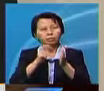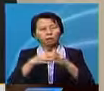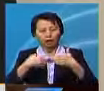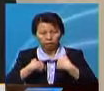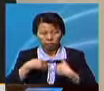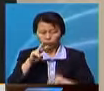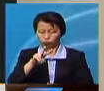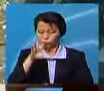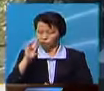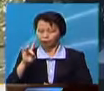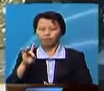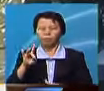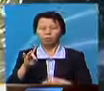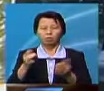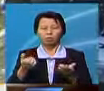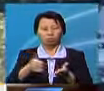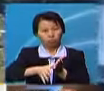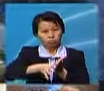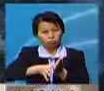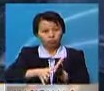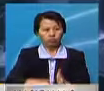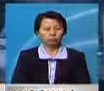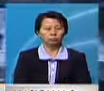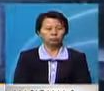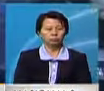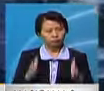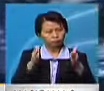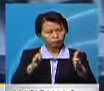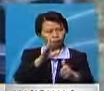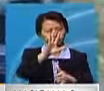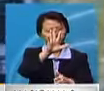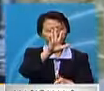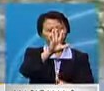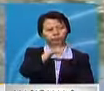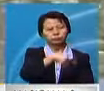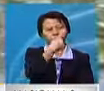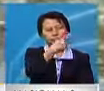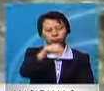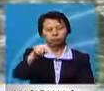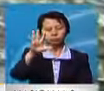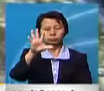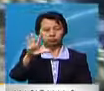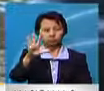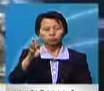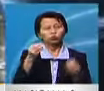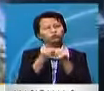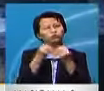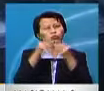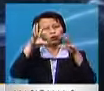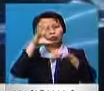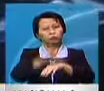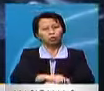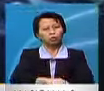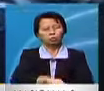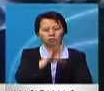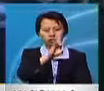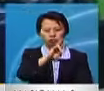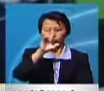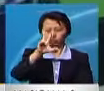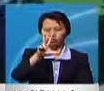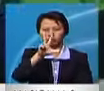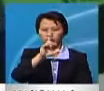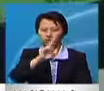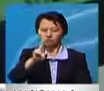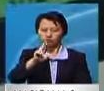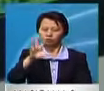bungkus. Dan dalam tempoh Januari hingga 5 Mei lalu, jumlah keseluruhan tangkapan ialah